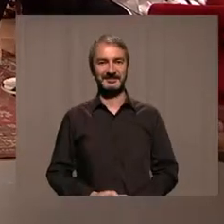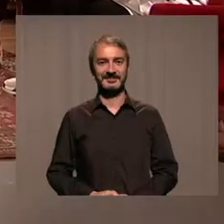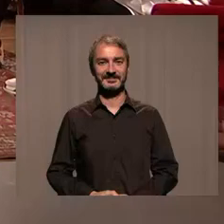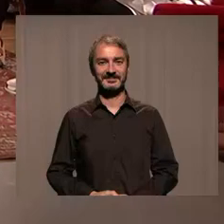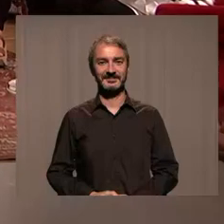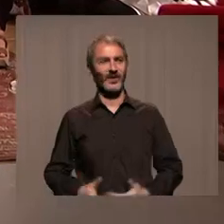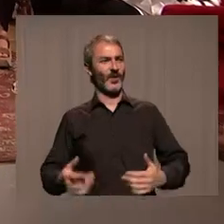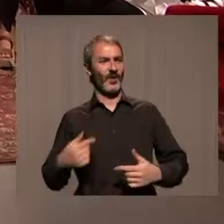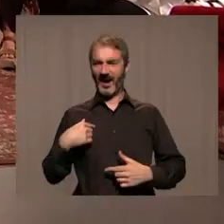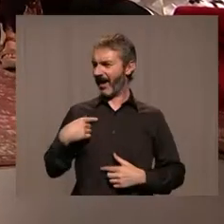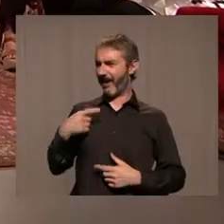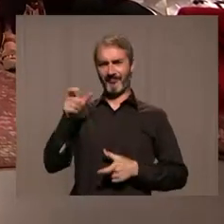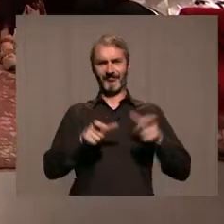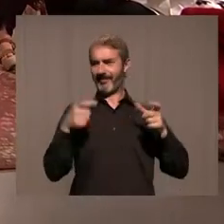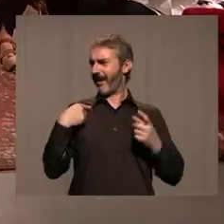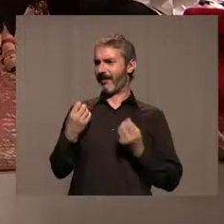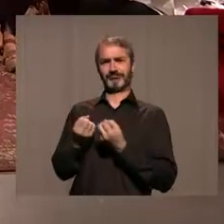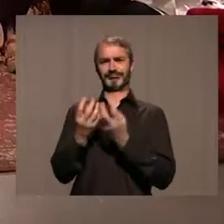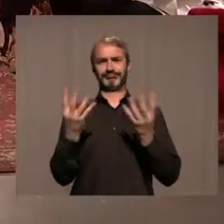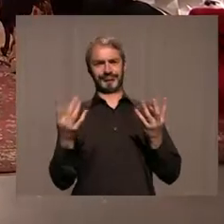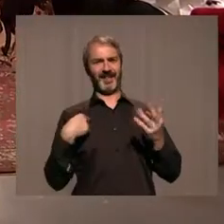Home, això ja fa més cara de festa.